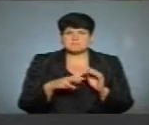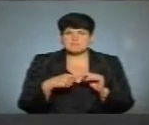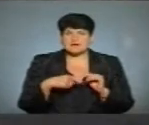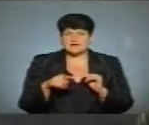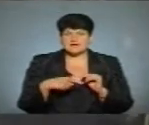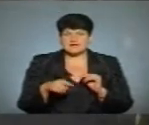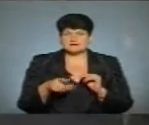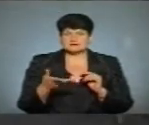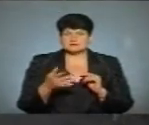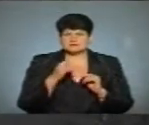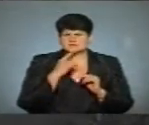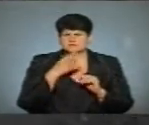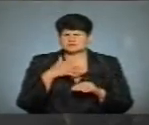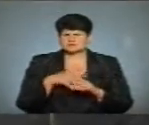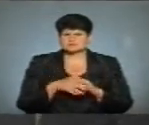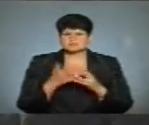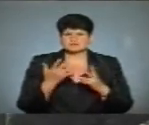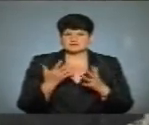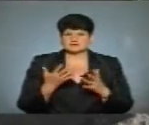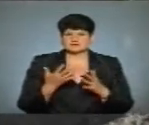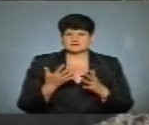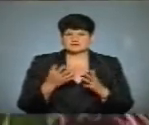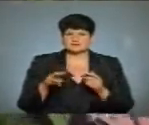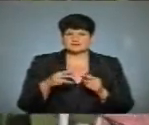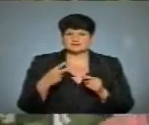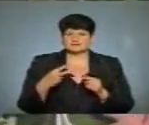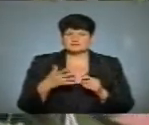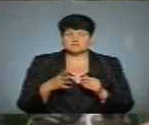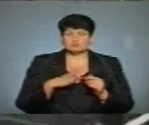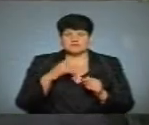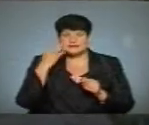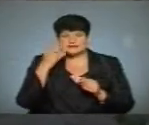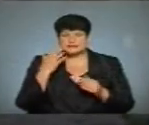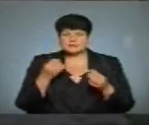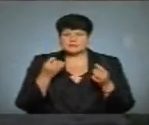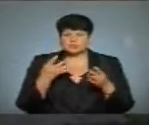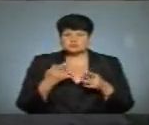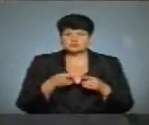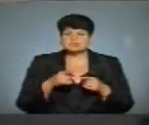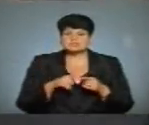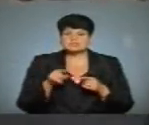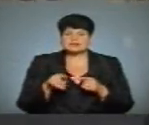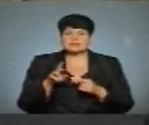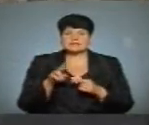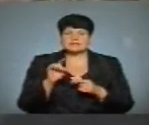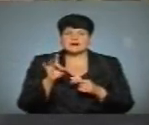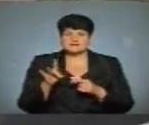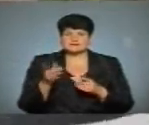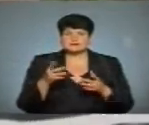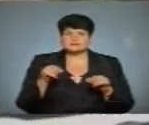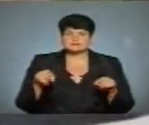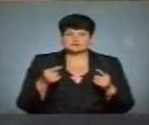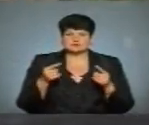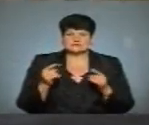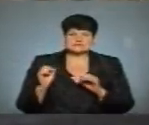певно, тут складно зрозуміти, скільки завдовжки, метрів 20, напевно. Була ідея, що просто той яр, який утворювався,